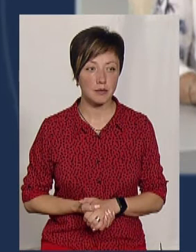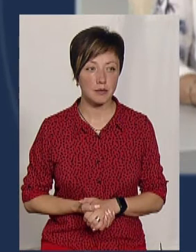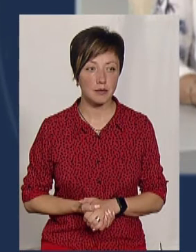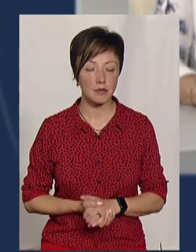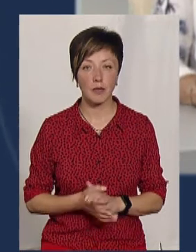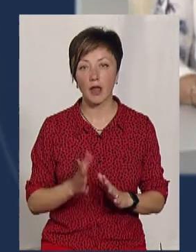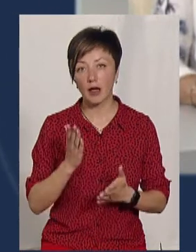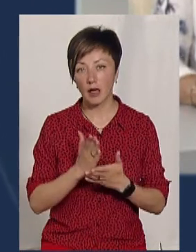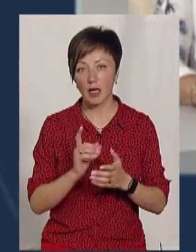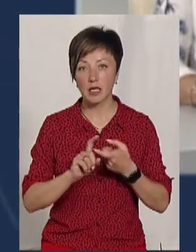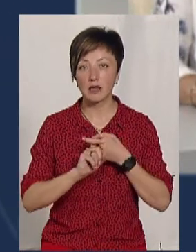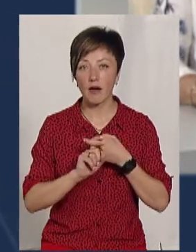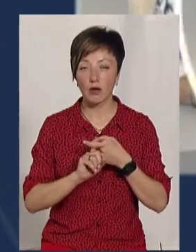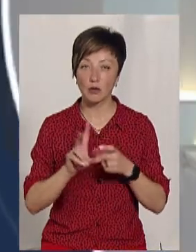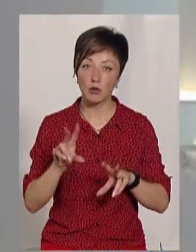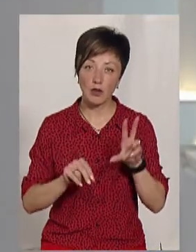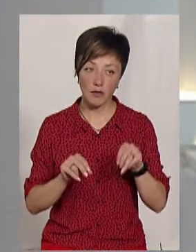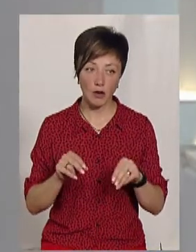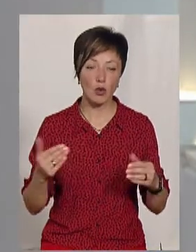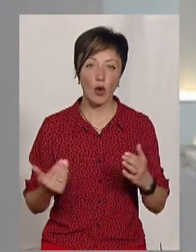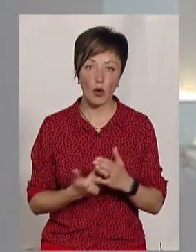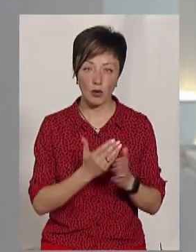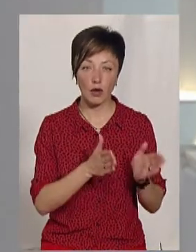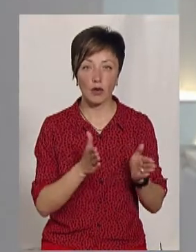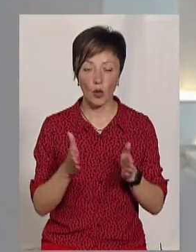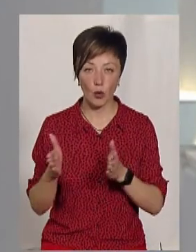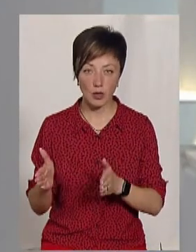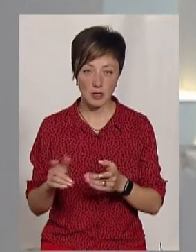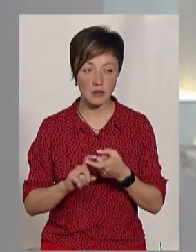Так, що зі зв'язком, будемо сподіватися, що налагодиться.